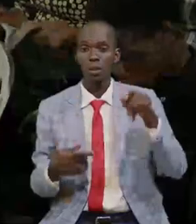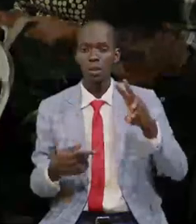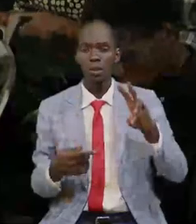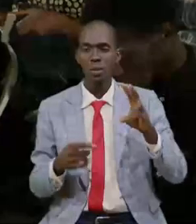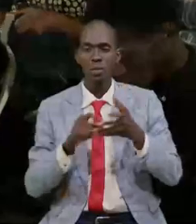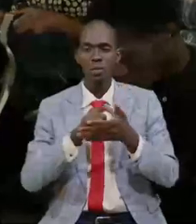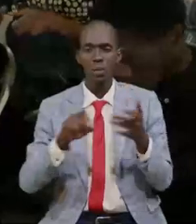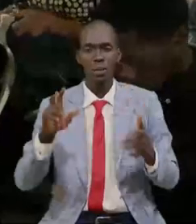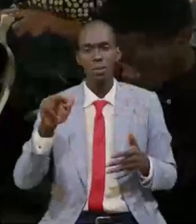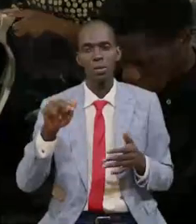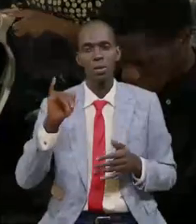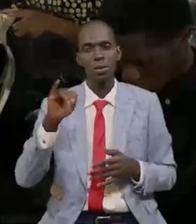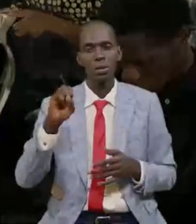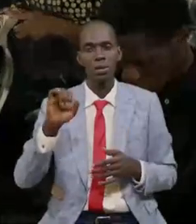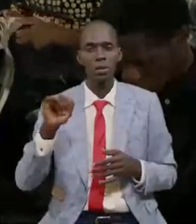Ésaïe,